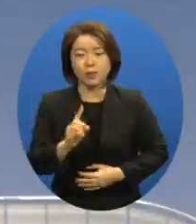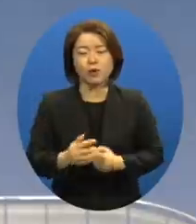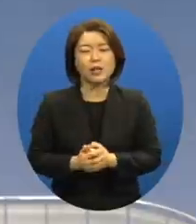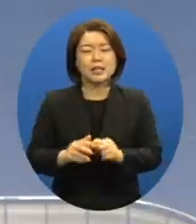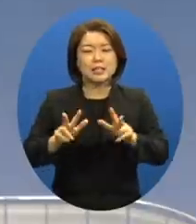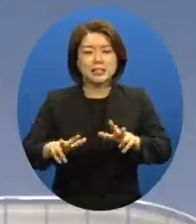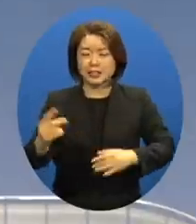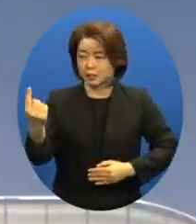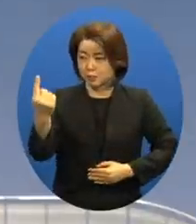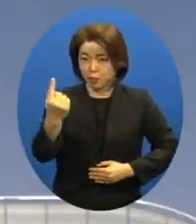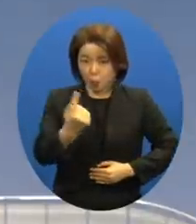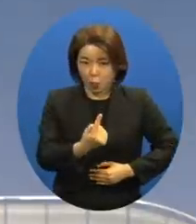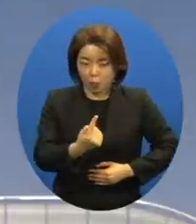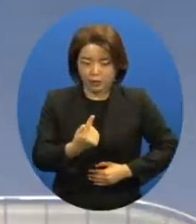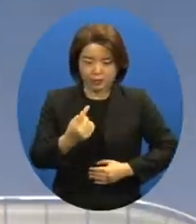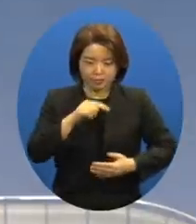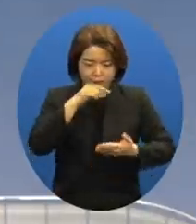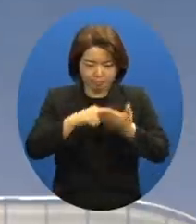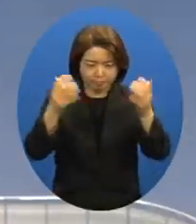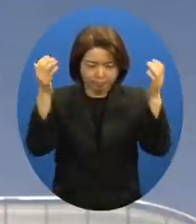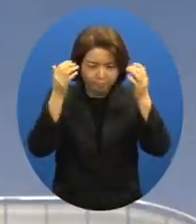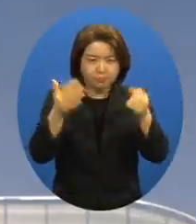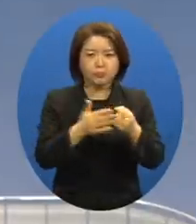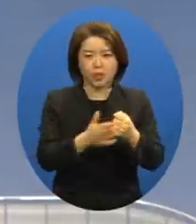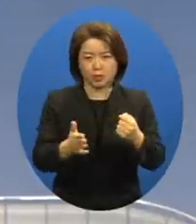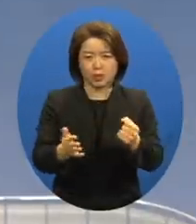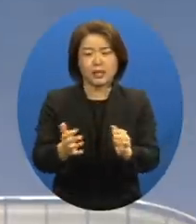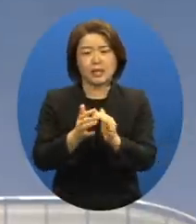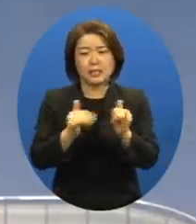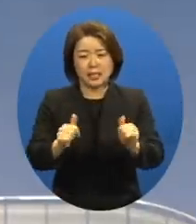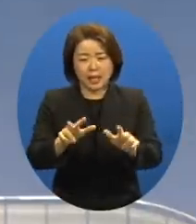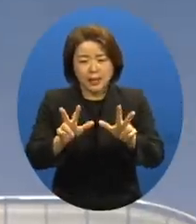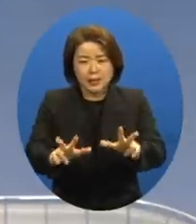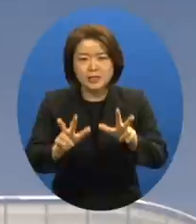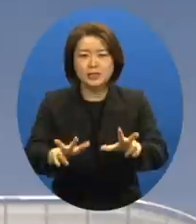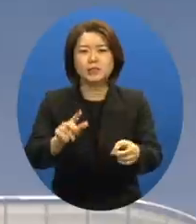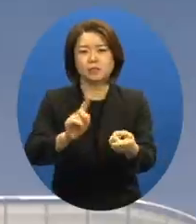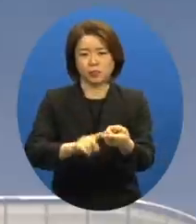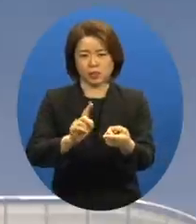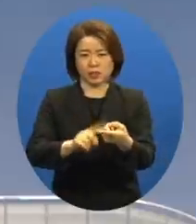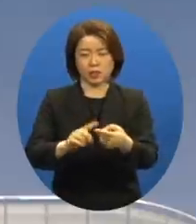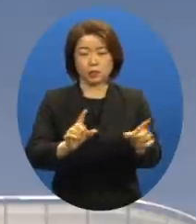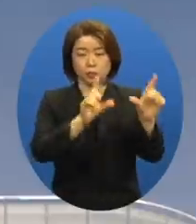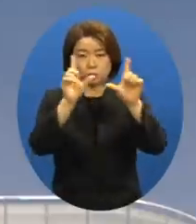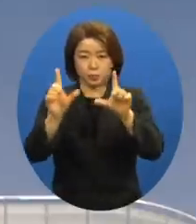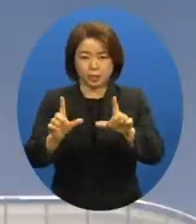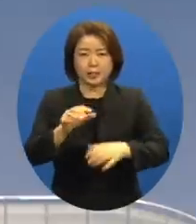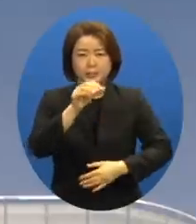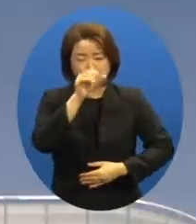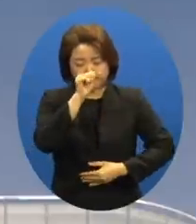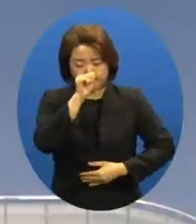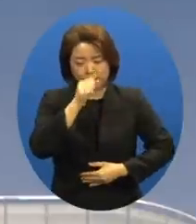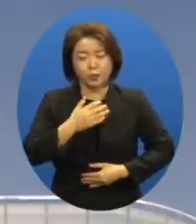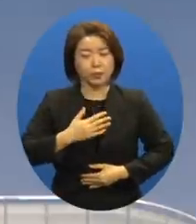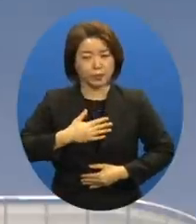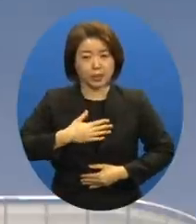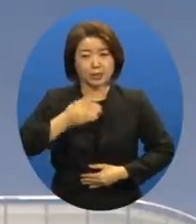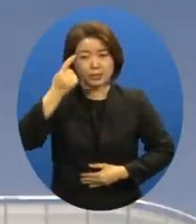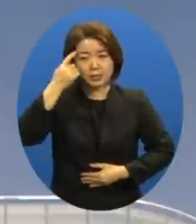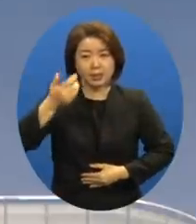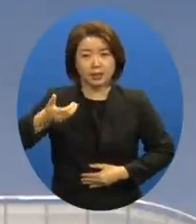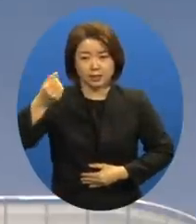닥쳐오는 재난 때문에 사람이 현재의 상태 대로 살아가는 것이 좋다고 나는